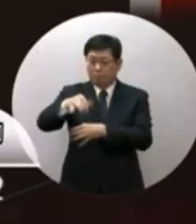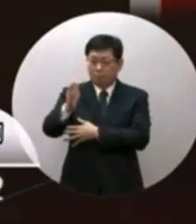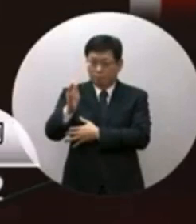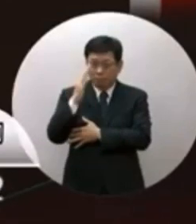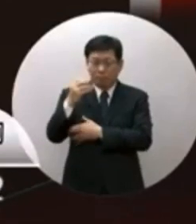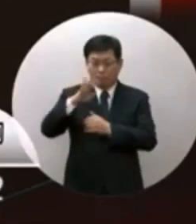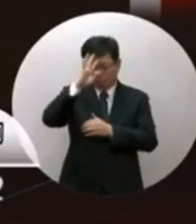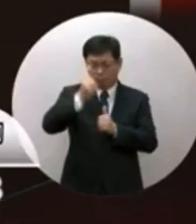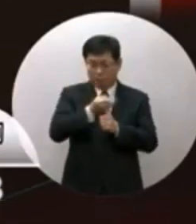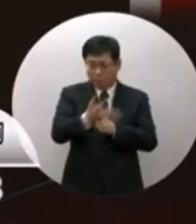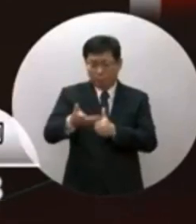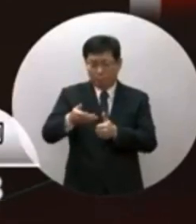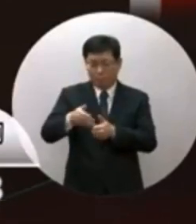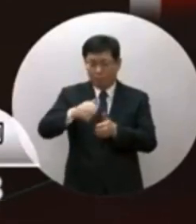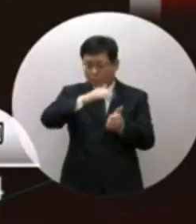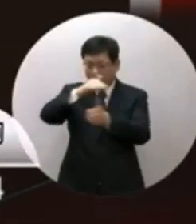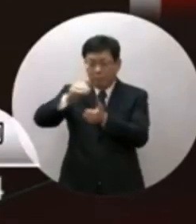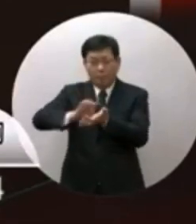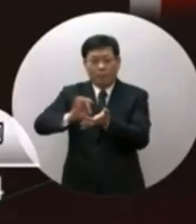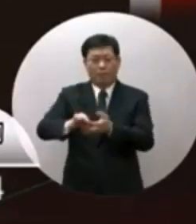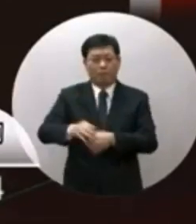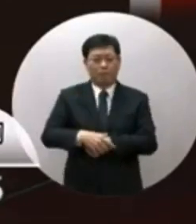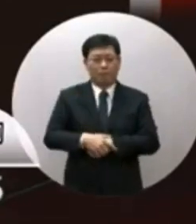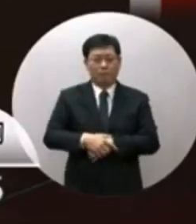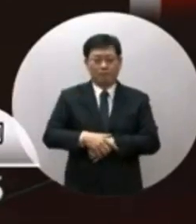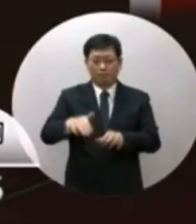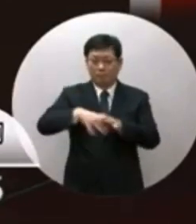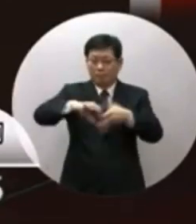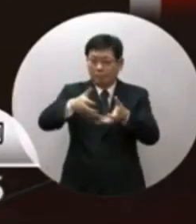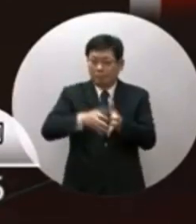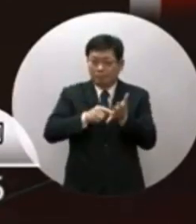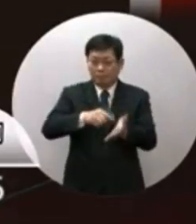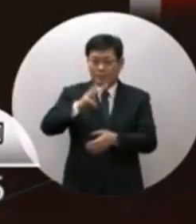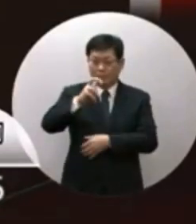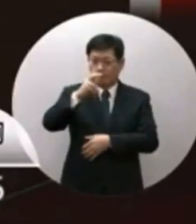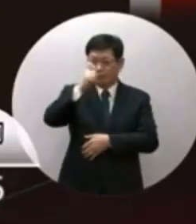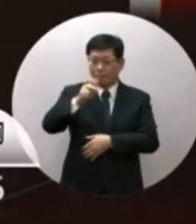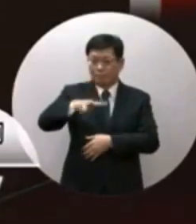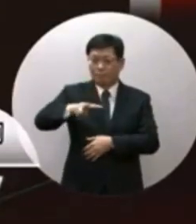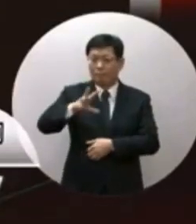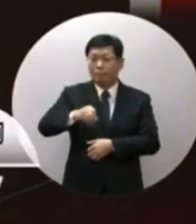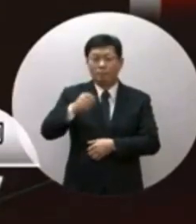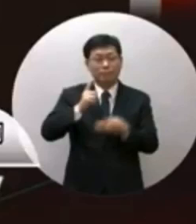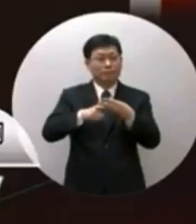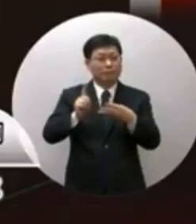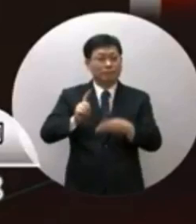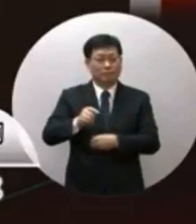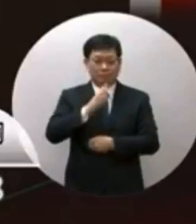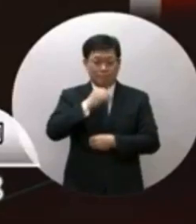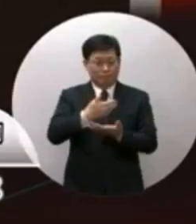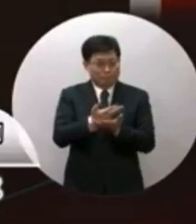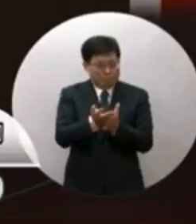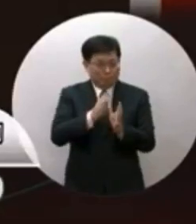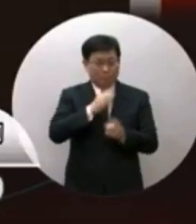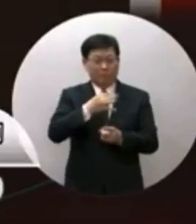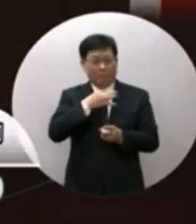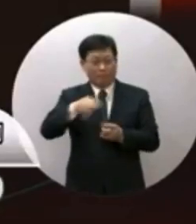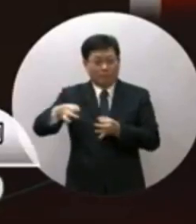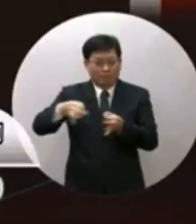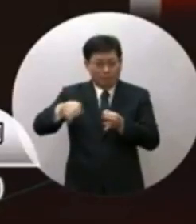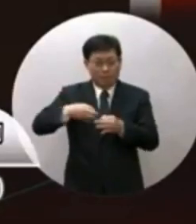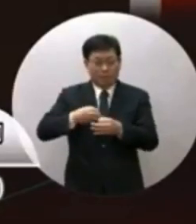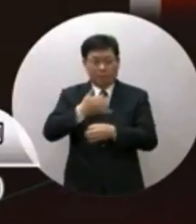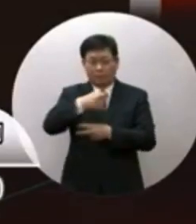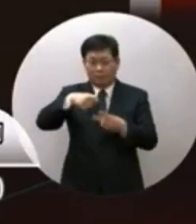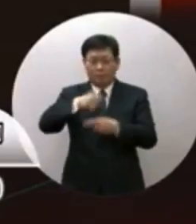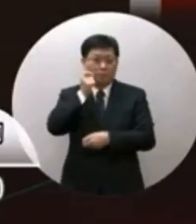政府防疫动员等。文化部编列32亿2000万元，主要是办理艺文艰困事业之员